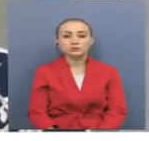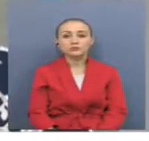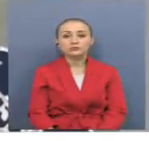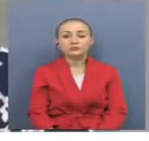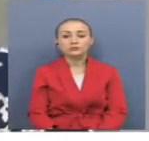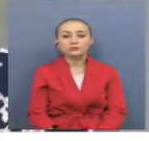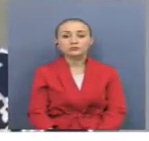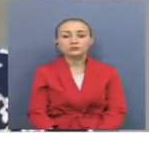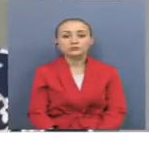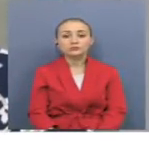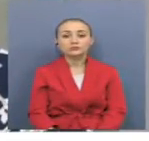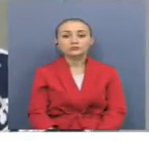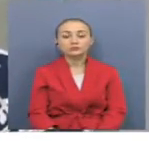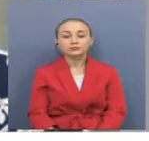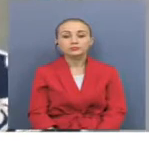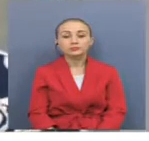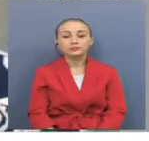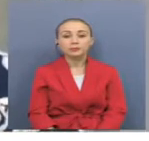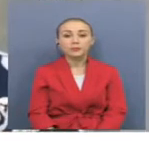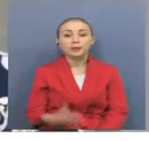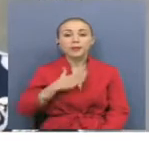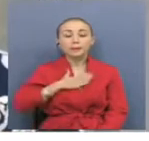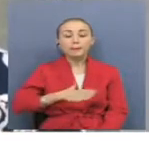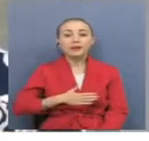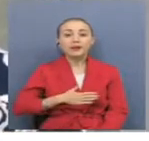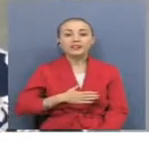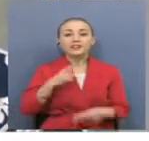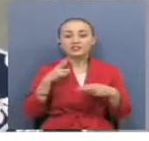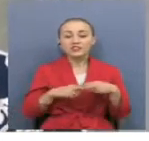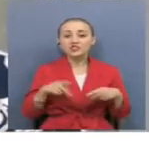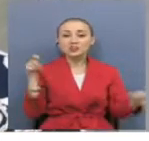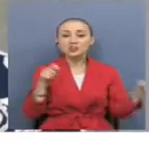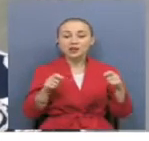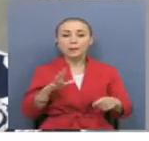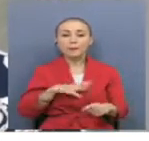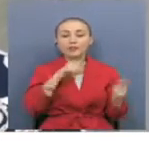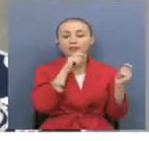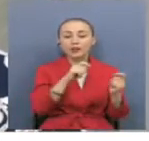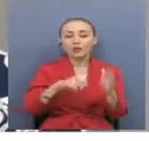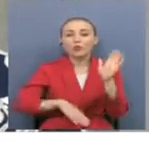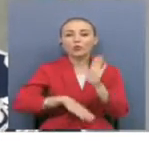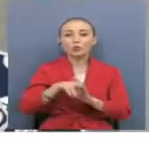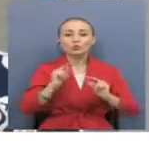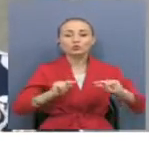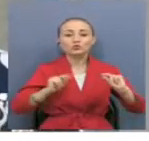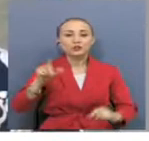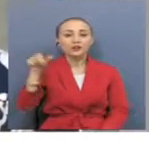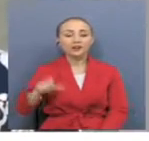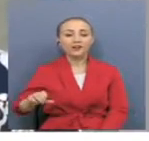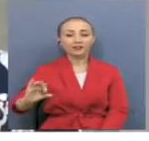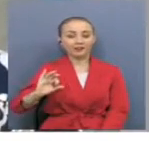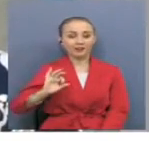бері мұғалімдердің өмірінде неше түрлі жетістіктер, өзгерістер бәрі болып, деңгейлік оқып мұғалімдер